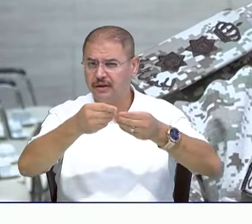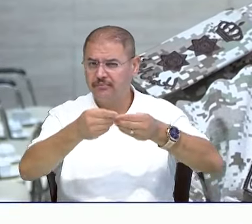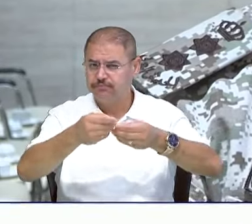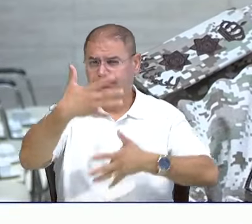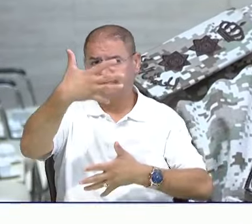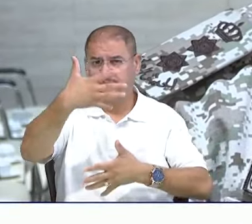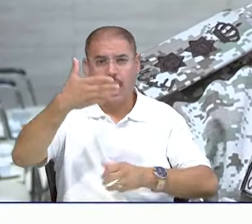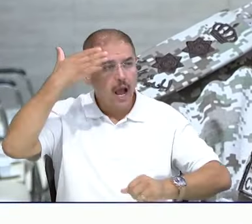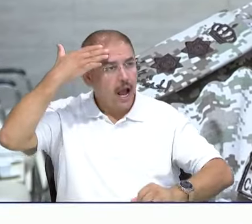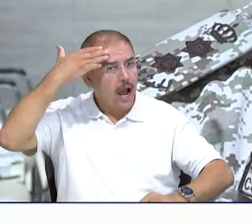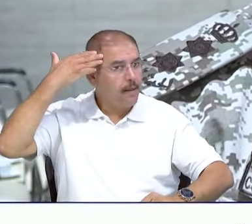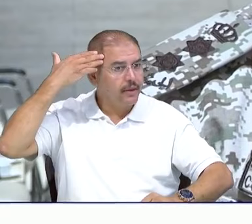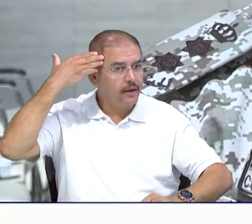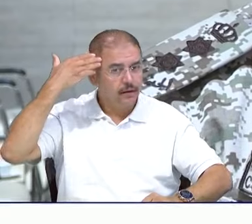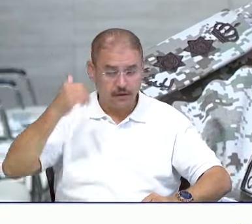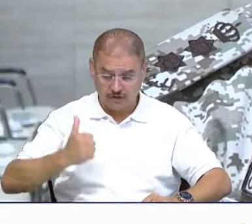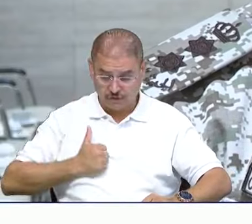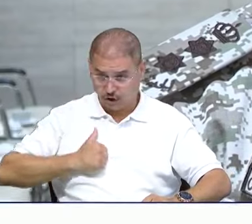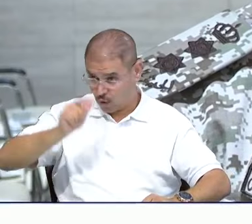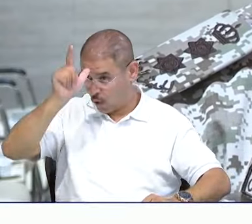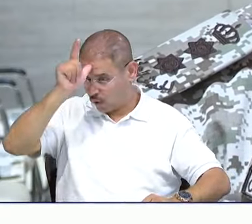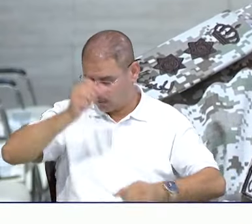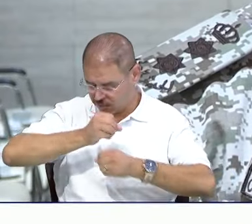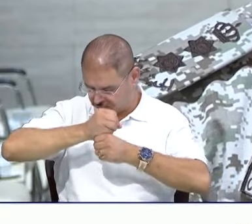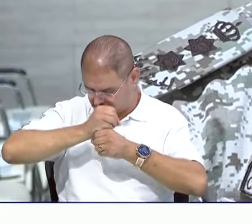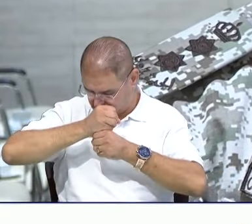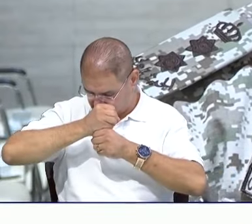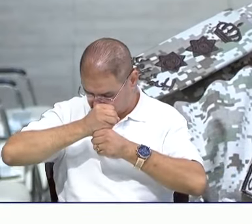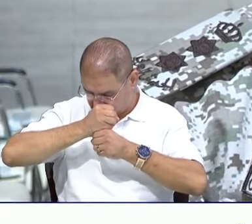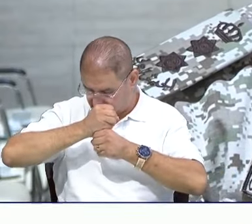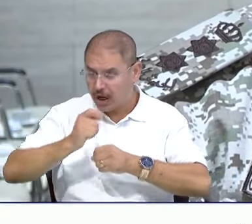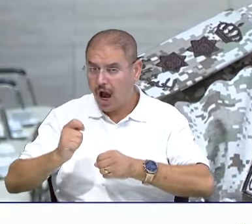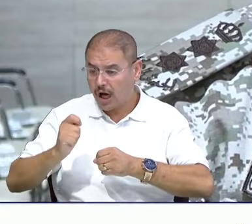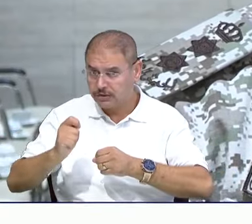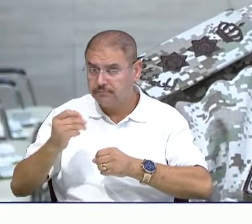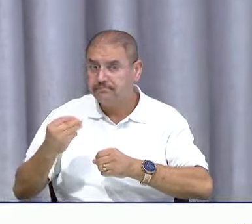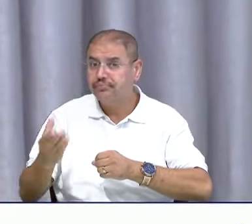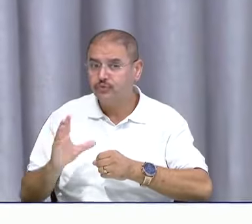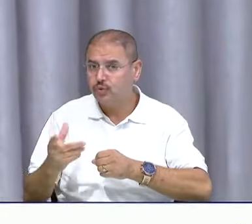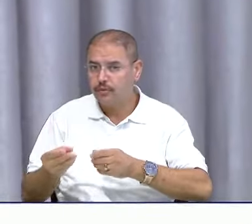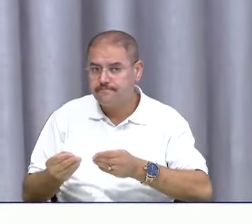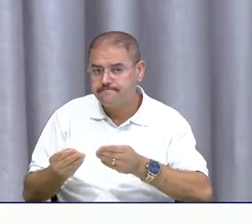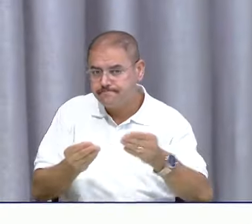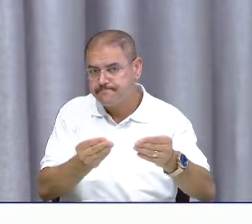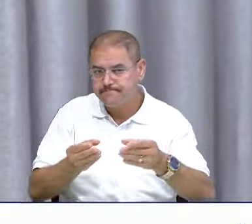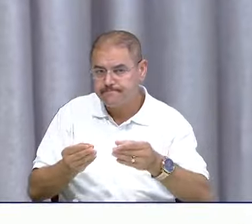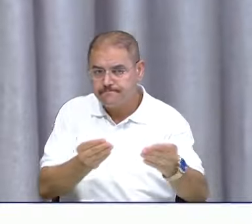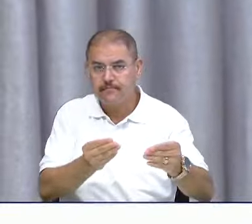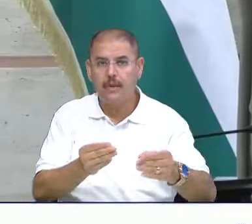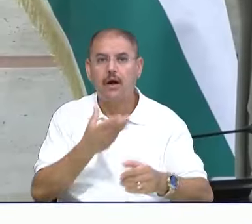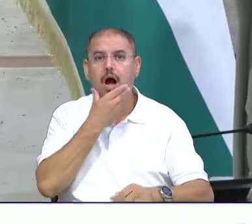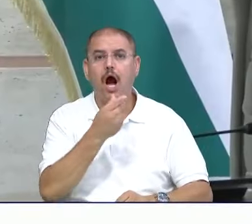والخبرات الموجوده في المختبرات العسكريه لمراقبه الجوده لوزاره البيئه تنفيذا للاعمال التي